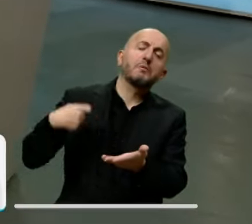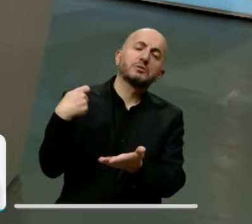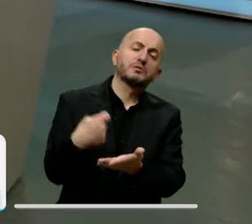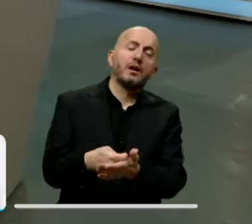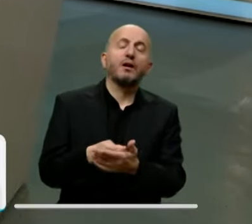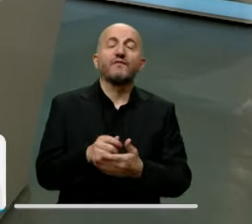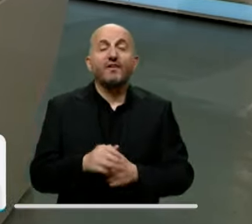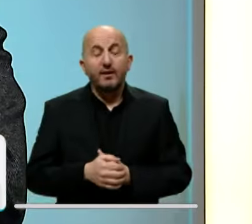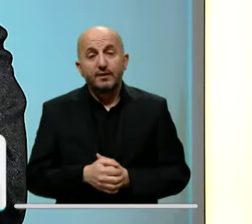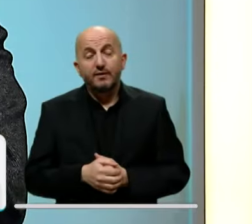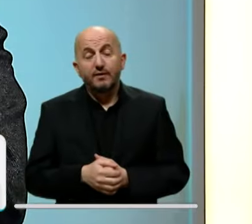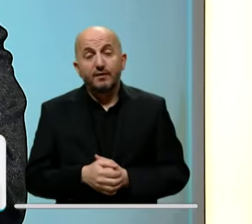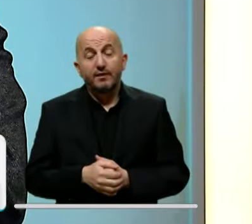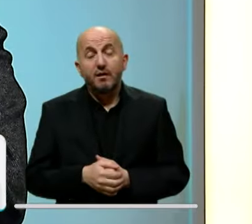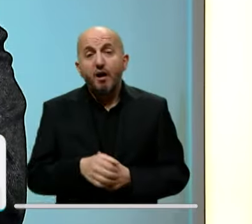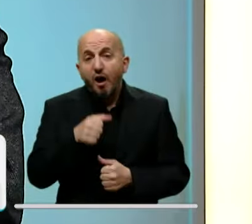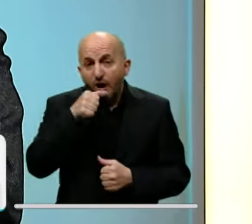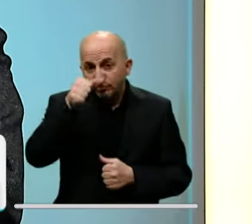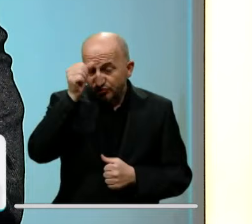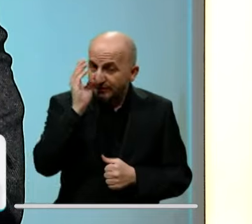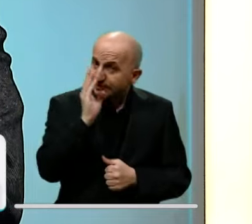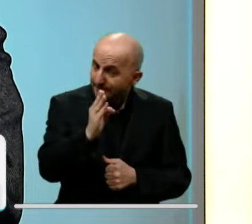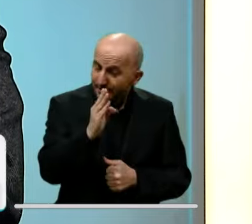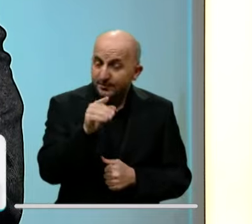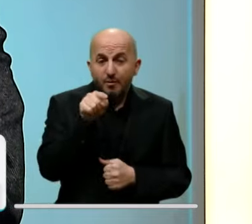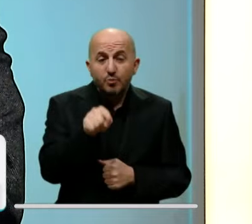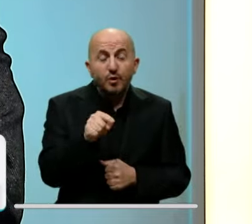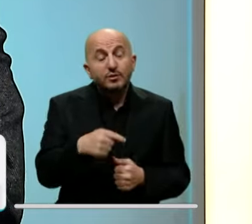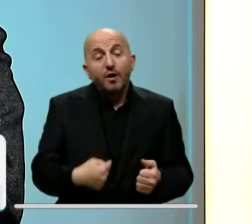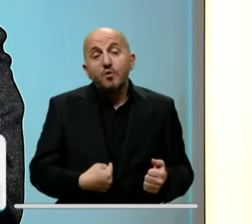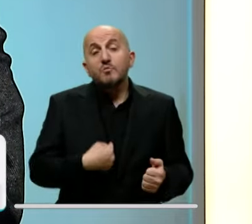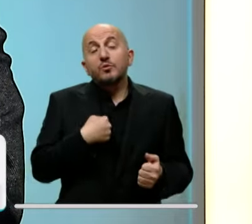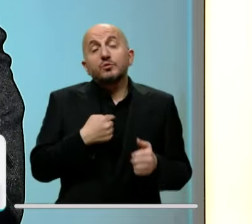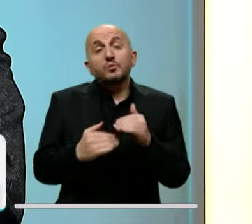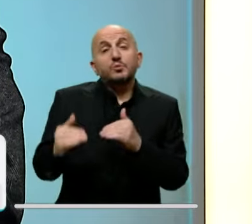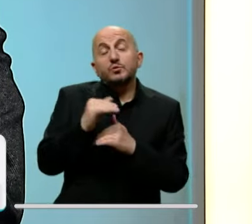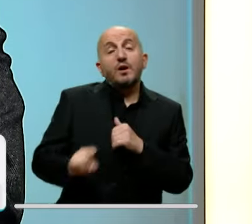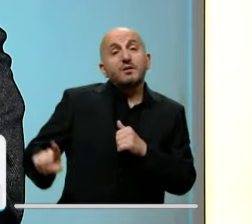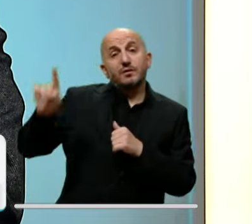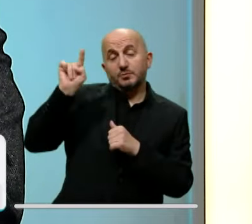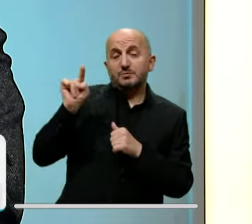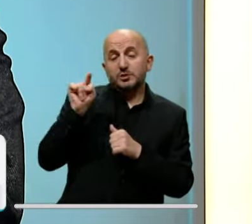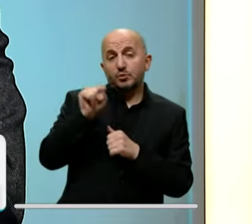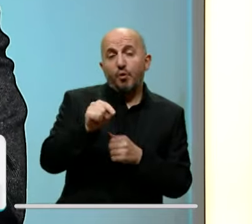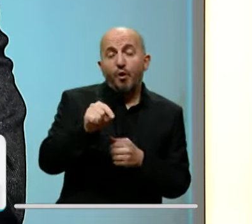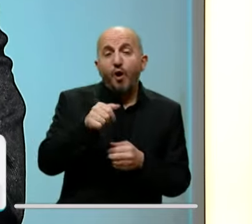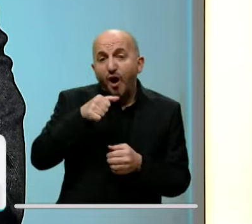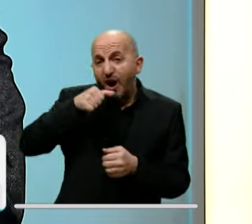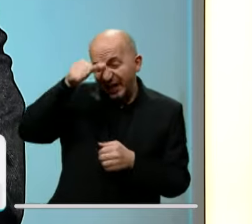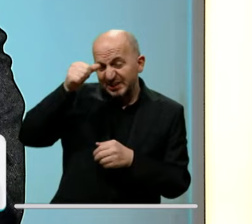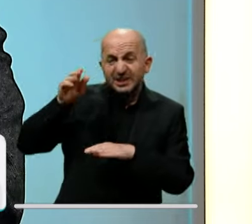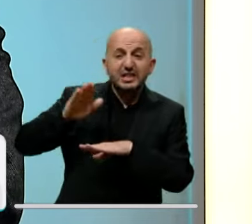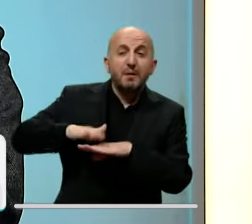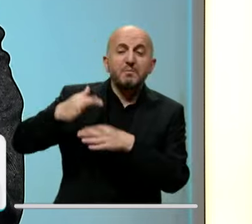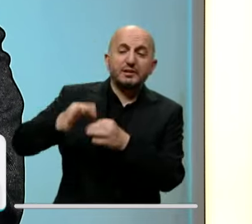Hani karşılayarak hacca giderse burada umulur ki Yüce Rabbimiz o Hac yapmayan kişinin